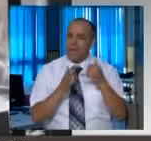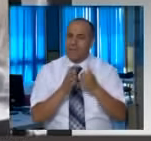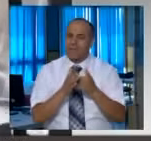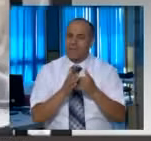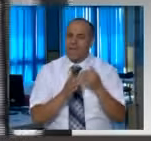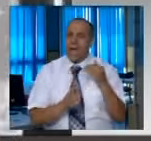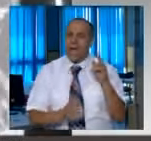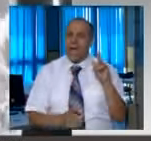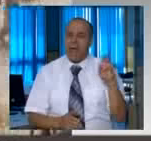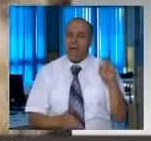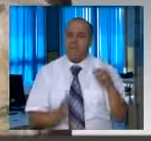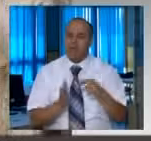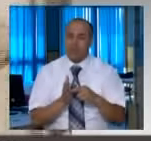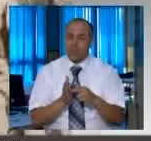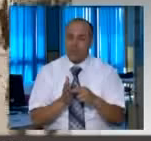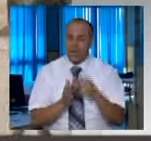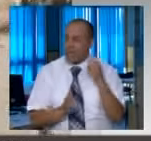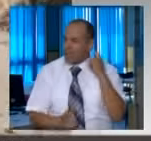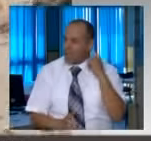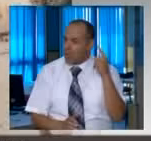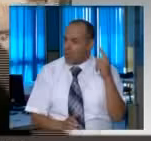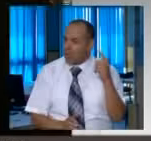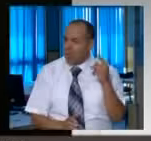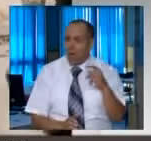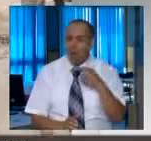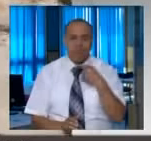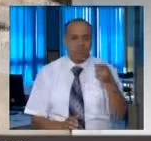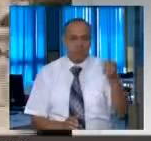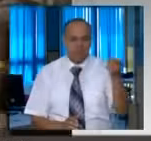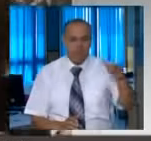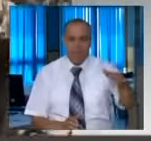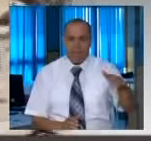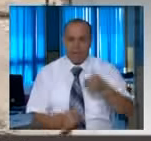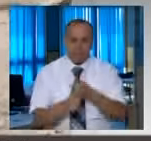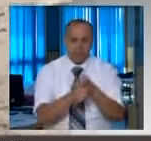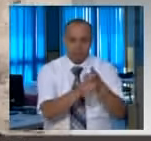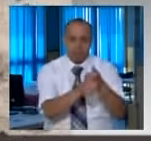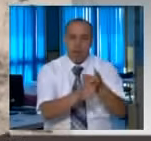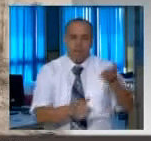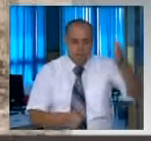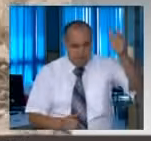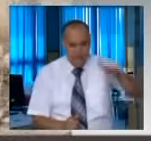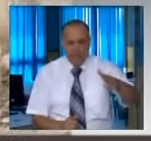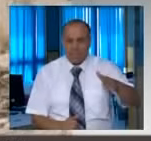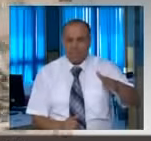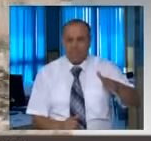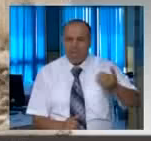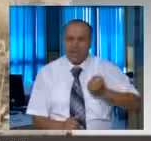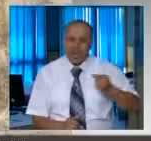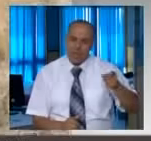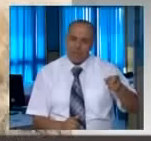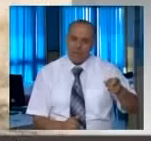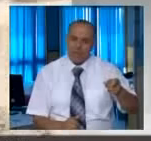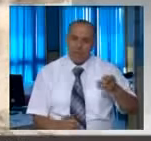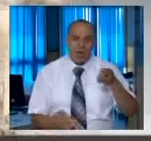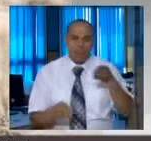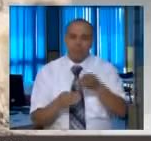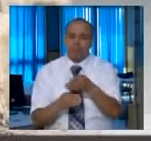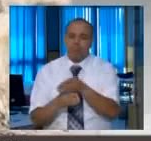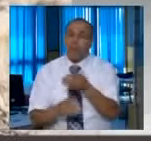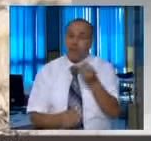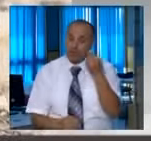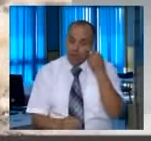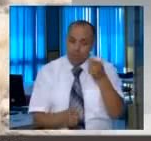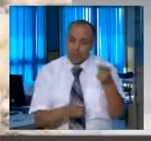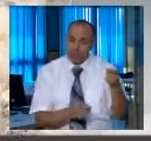حلب، وأضافت هذه المصادر أن العدناني قتل خلال متابعته للعمليات العسكرية لصد الهجمات في المدينة.